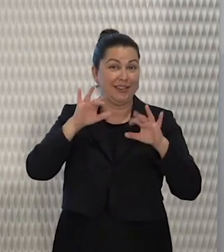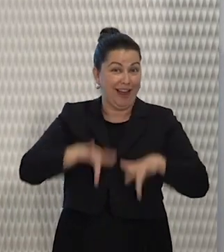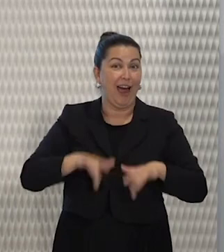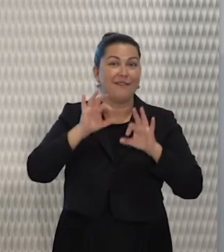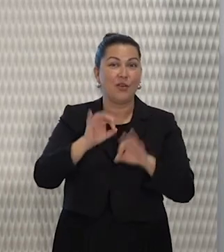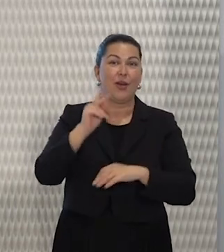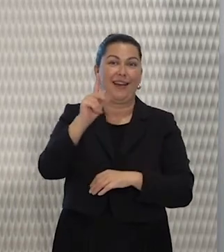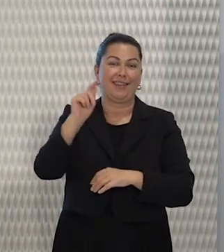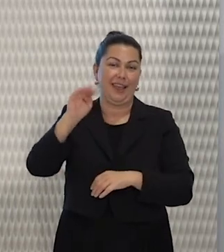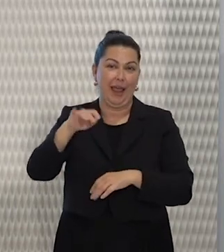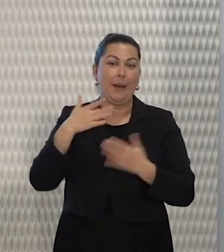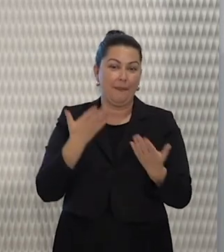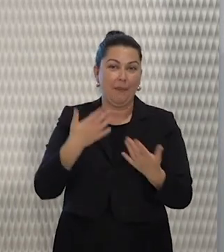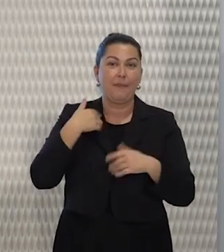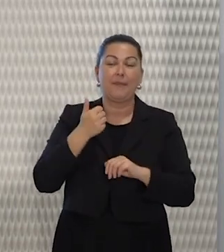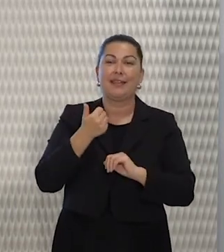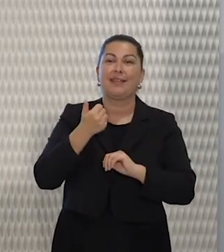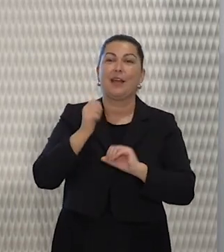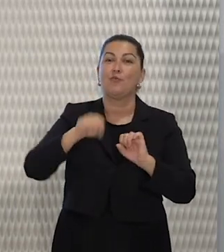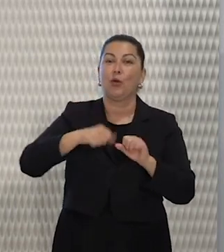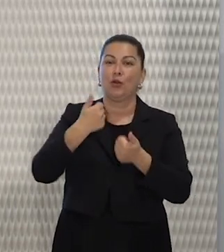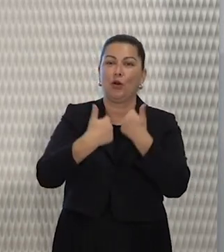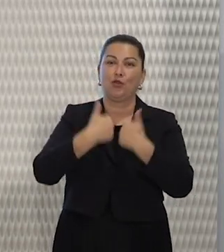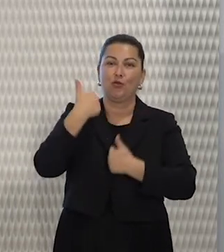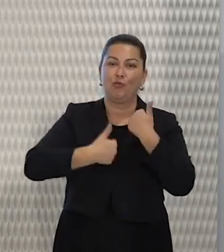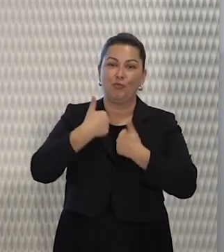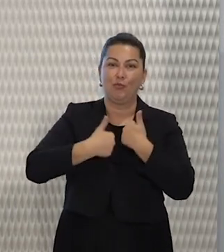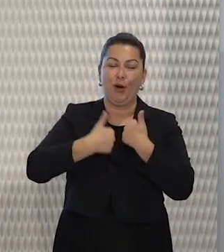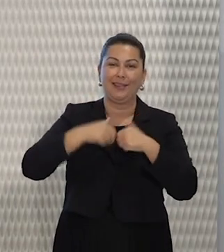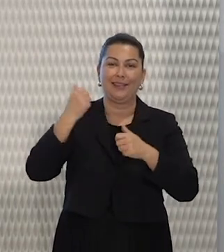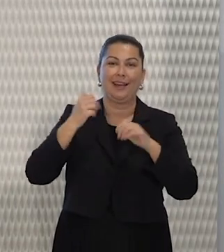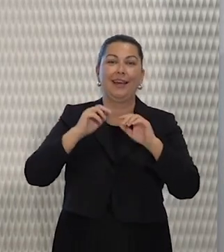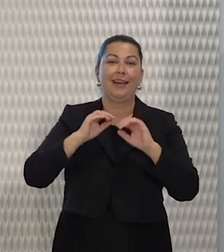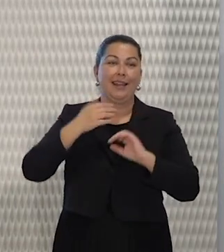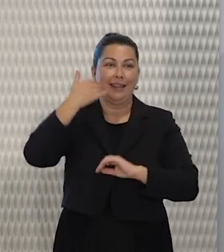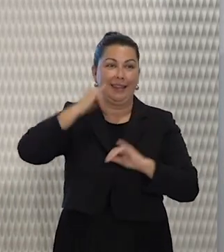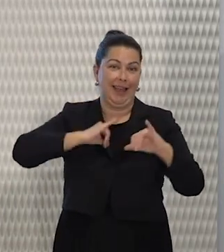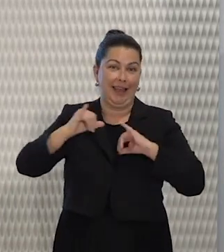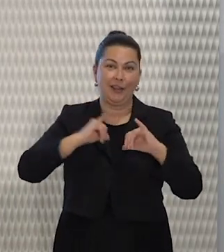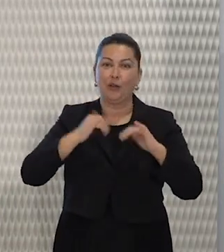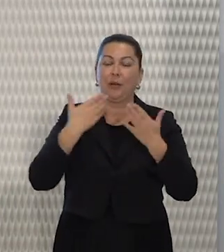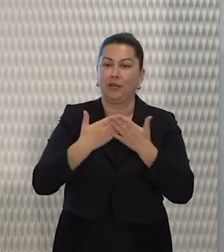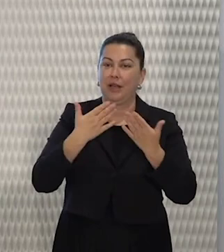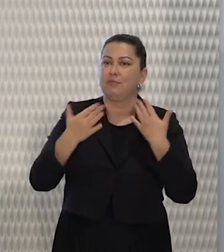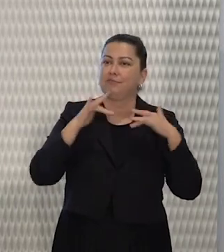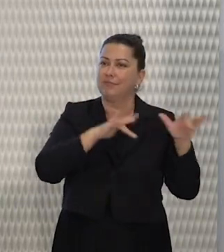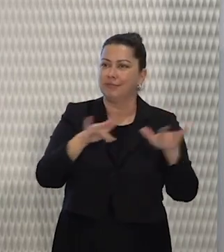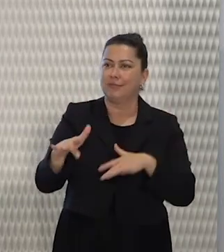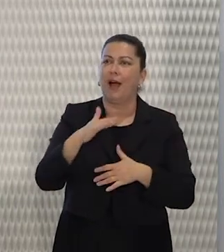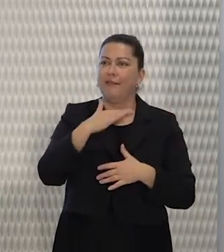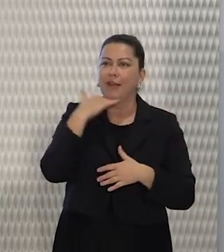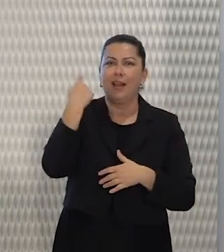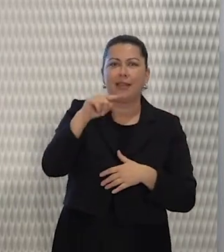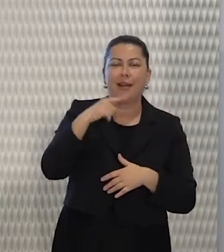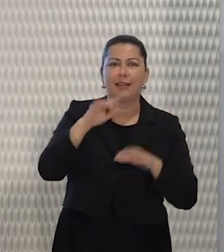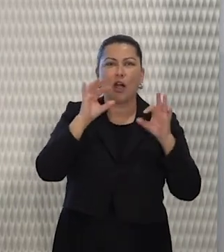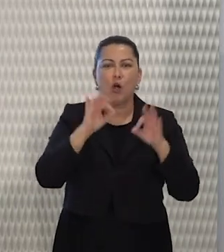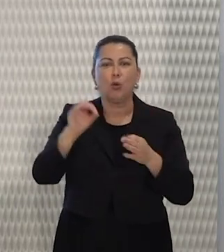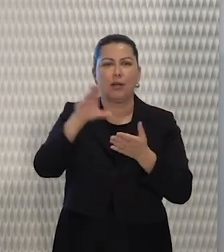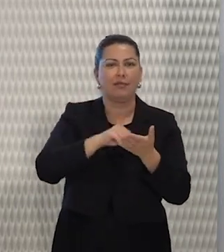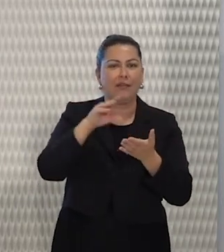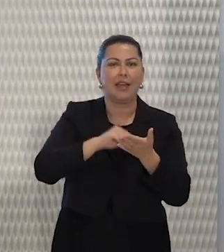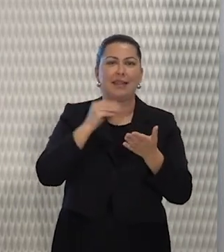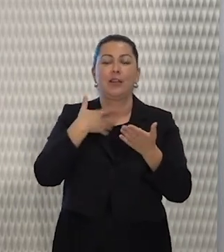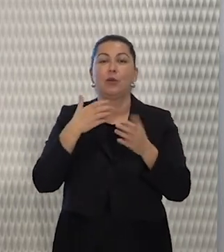jetzt Motorsport-Renndirektor ist, die erfolgreichen Jahre geben Ihnen recht. Und hier sind also Talente genutzt worden, eingesetzt worden, die da gewesen